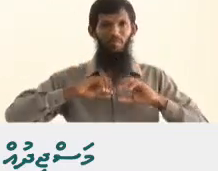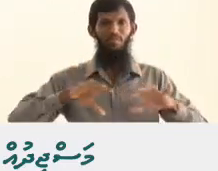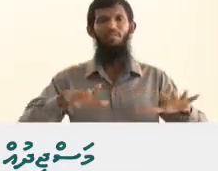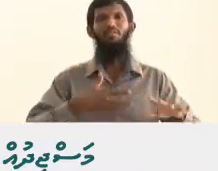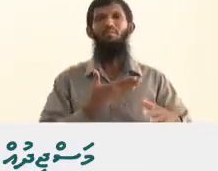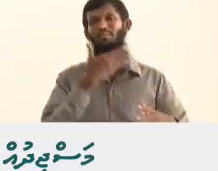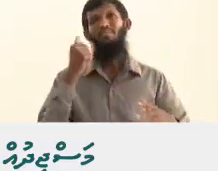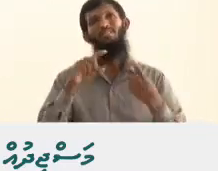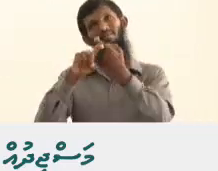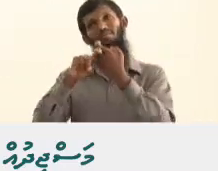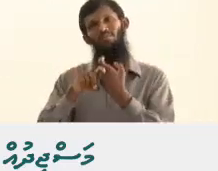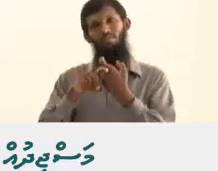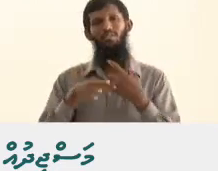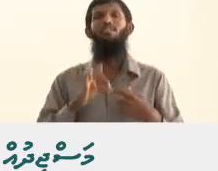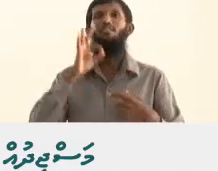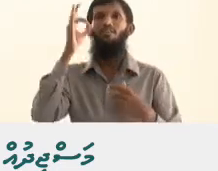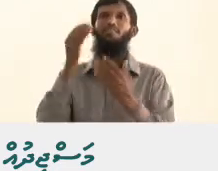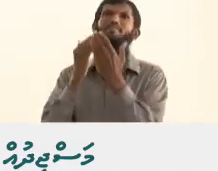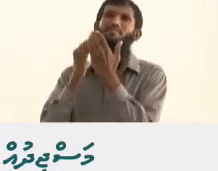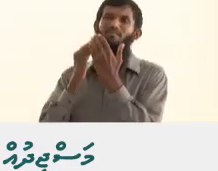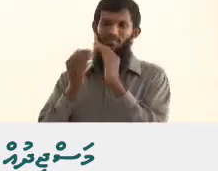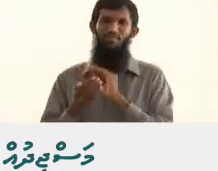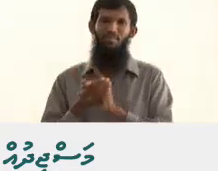ala salamai kurawande